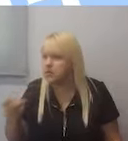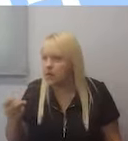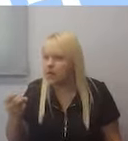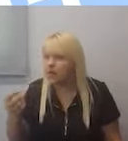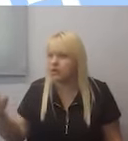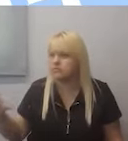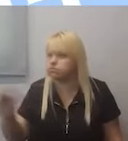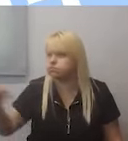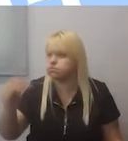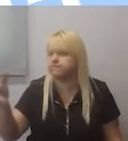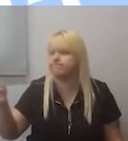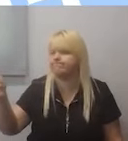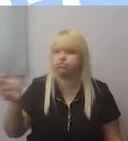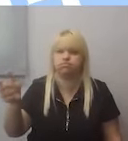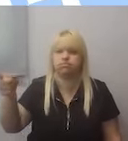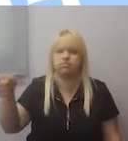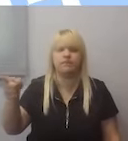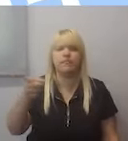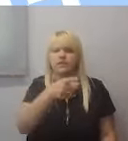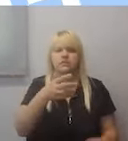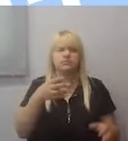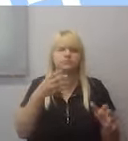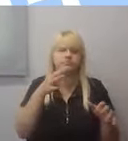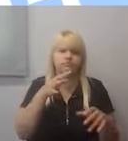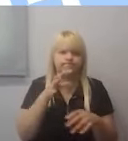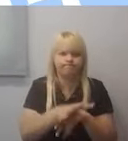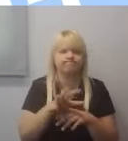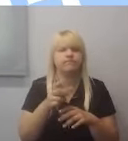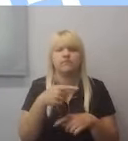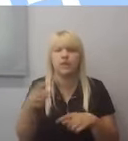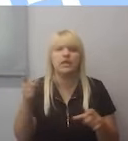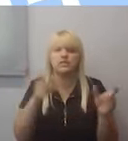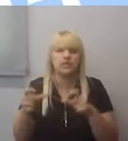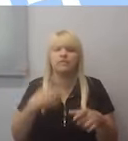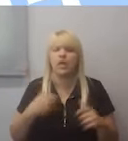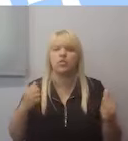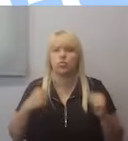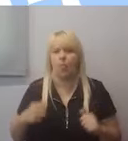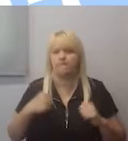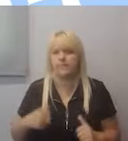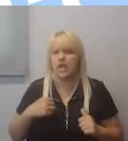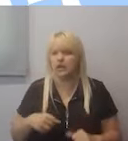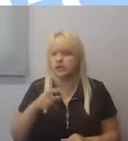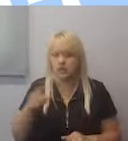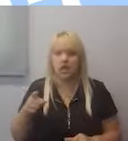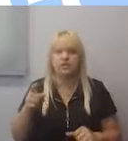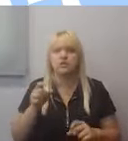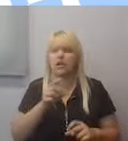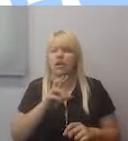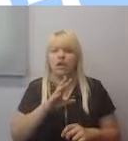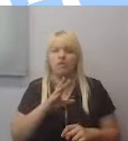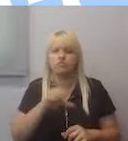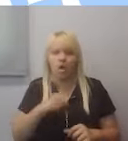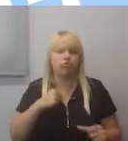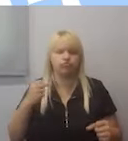tamlīdzīgi ja tos cilvēkus vajag nomierināt ja viņus iespēja tā ir nomierināt bet nepalieciet paši par mežoņiem